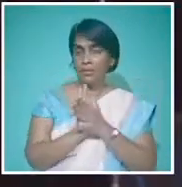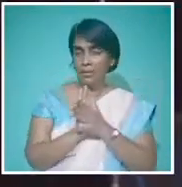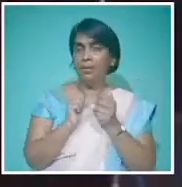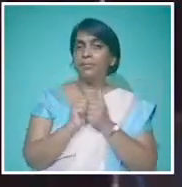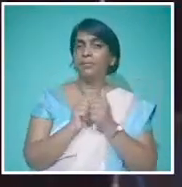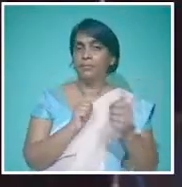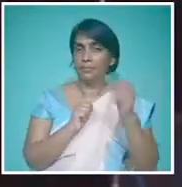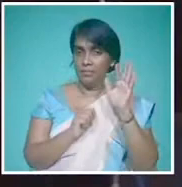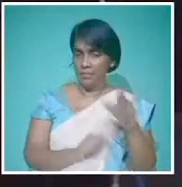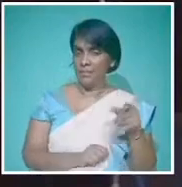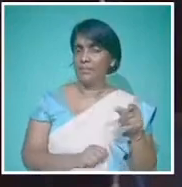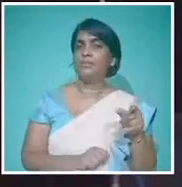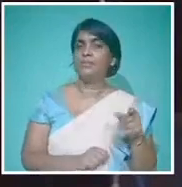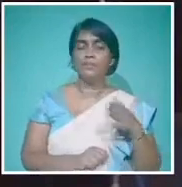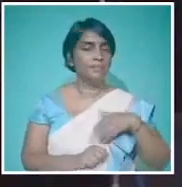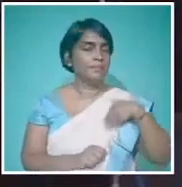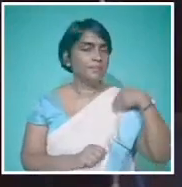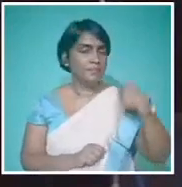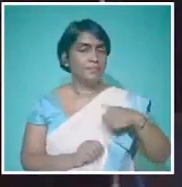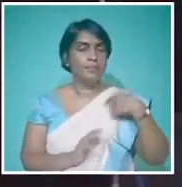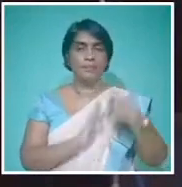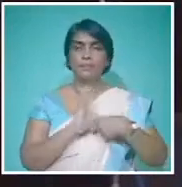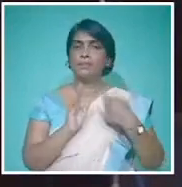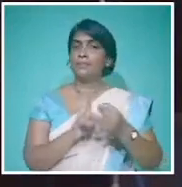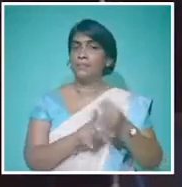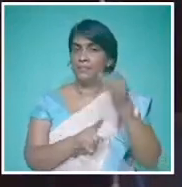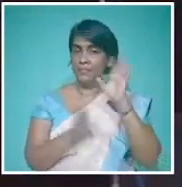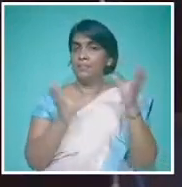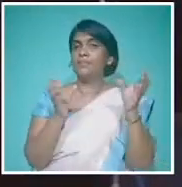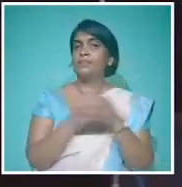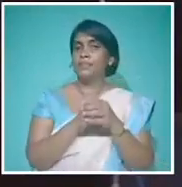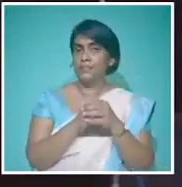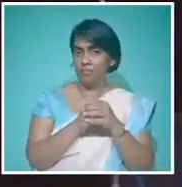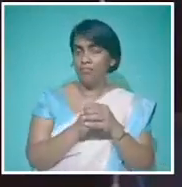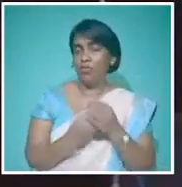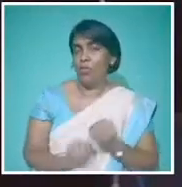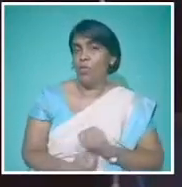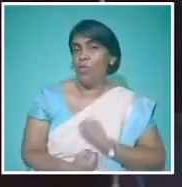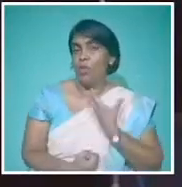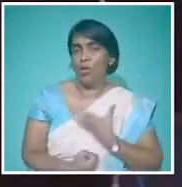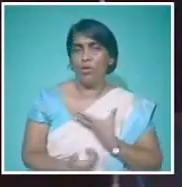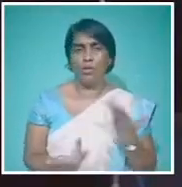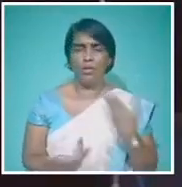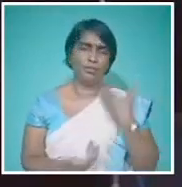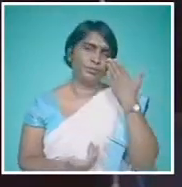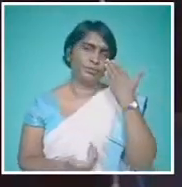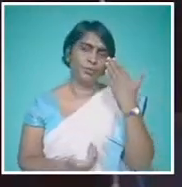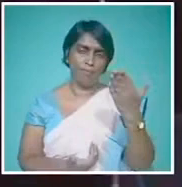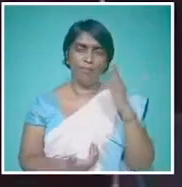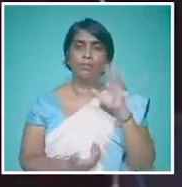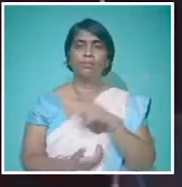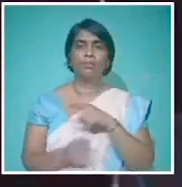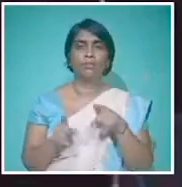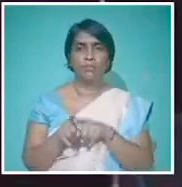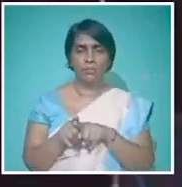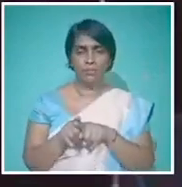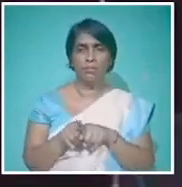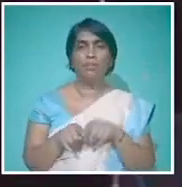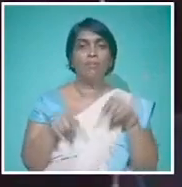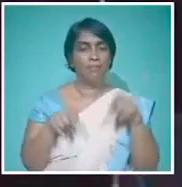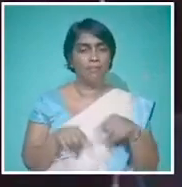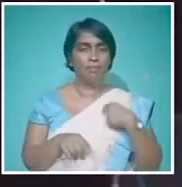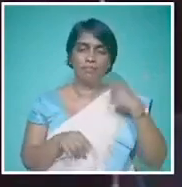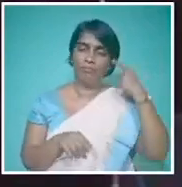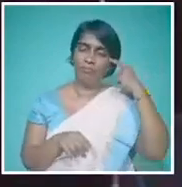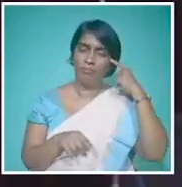ඇති කරගන්න ප්‍රධාන වශයෙන්ම රටේ ජනාධිපතිවරයා ඇතුළු කණ්ඩායම උනන්දුවක් නැති බව තමයි අපට පෙනුනේ. ඒ නිසා දැන් අපි